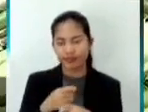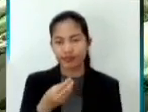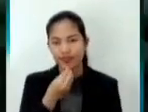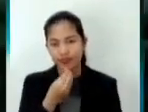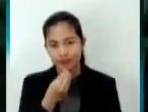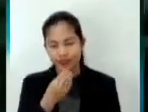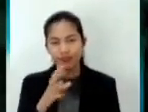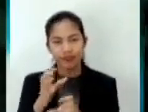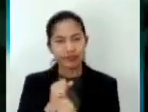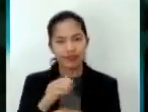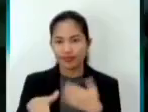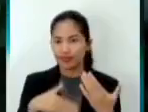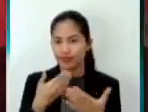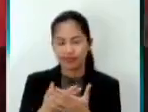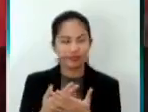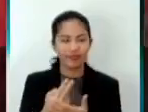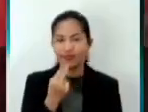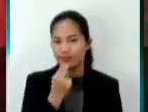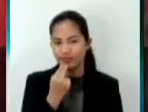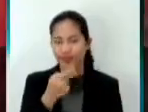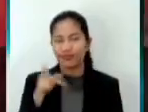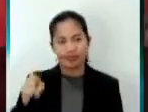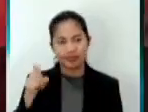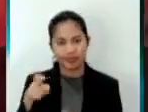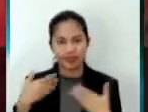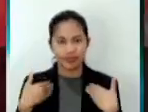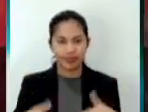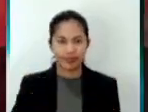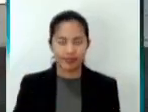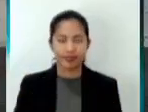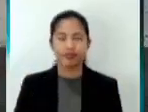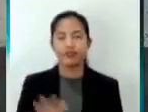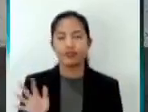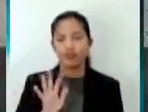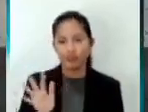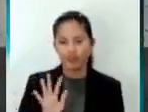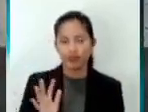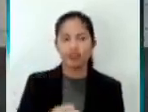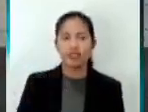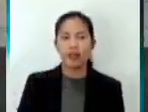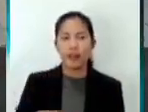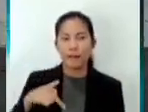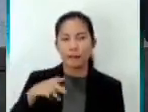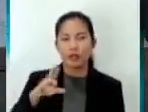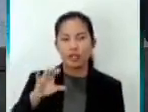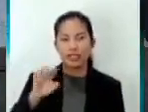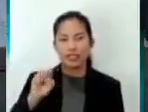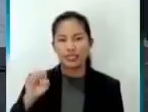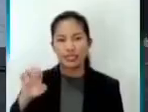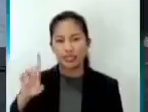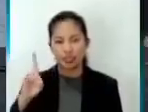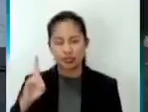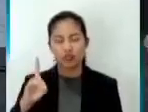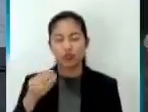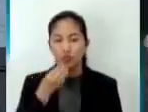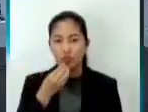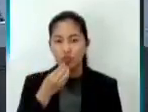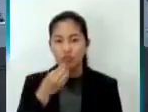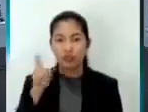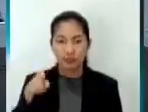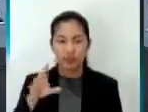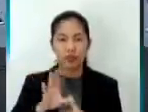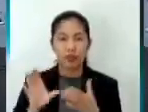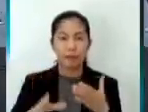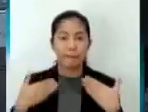ng nutrients na kailangan natin. Iwasan din ang processed food. Mag-whole body exercise din daw 150 minutes